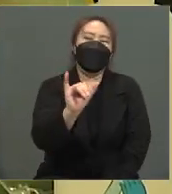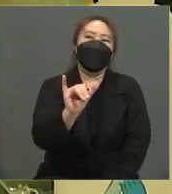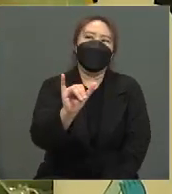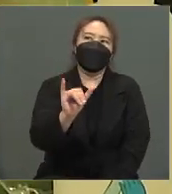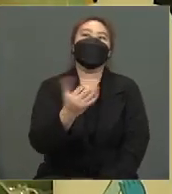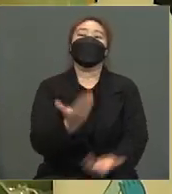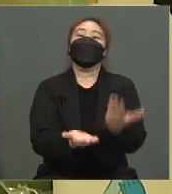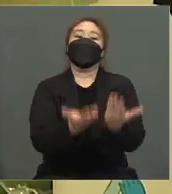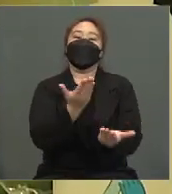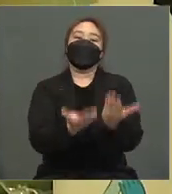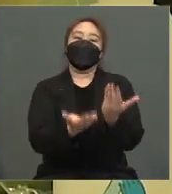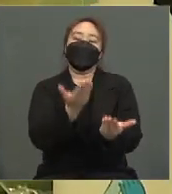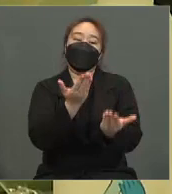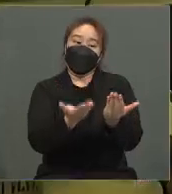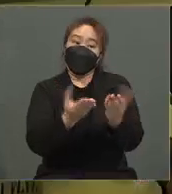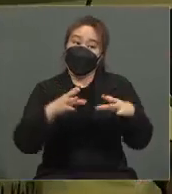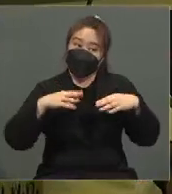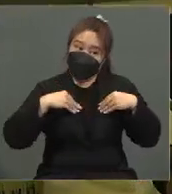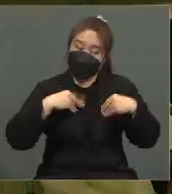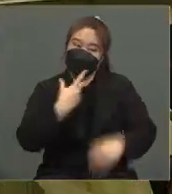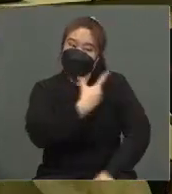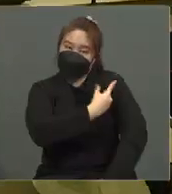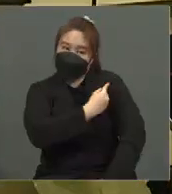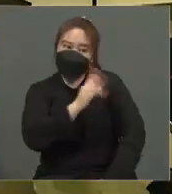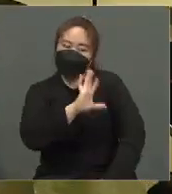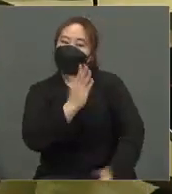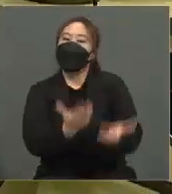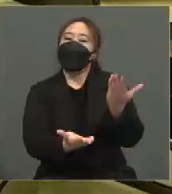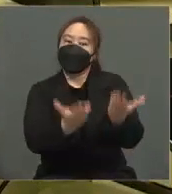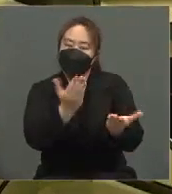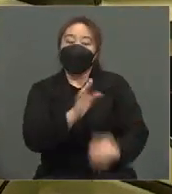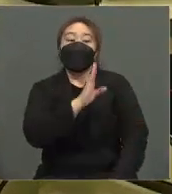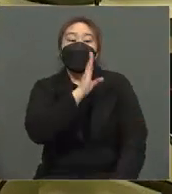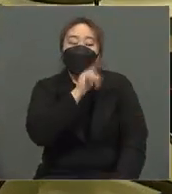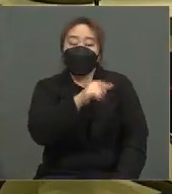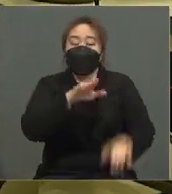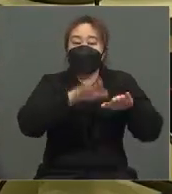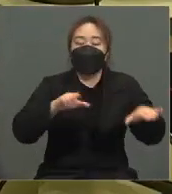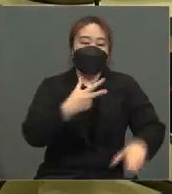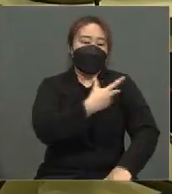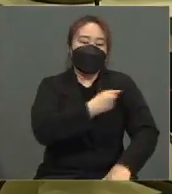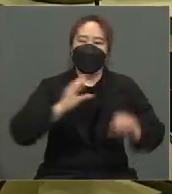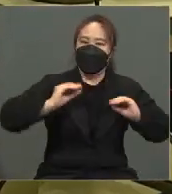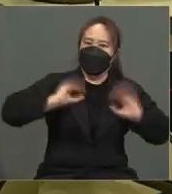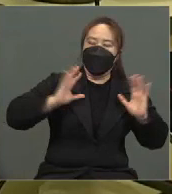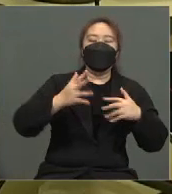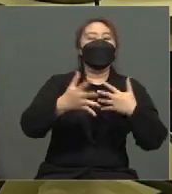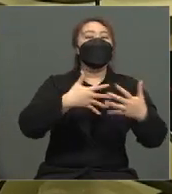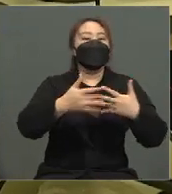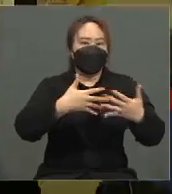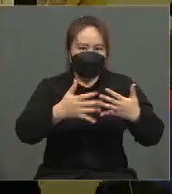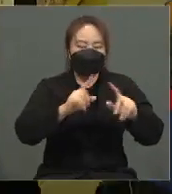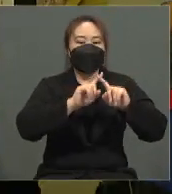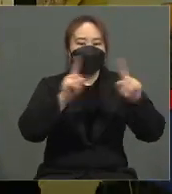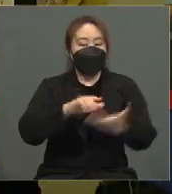อยู่ที่ความสมัครใจจะยินยอมฉีดหรือไม่ฉีดนะครับเพราะว่าหากเด็กไม่ยินยอมสมัครใจฉีดก็ไม่เป็นไรแต่การเข้า